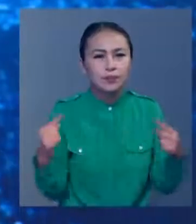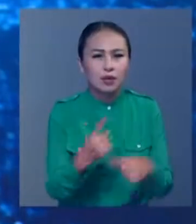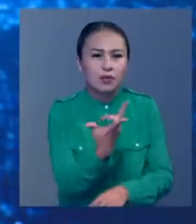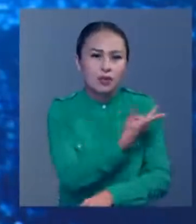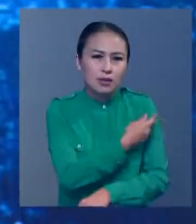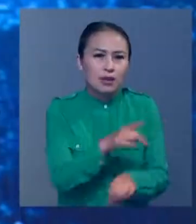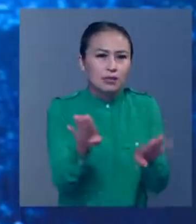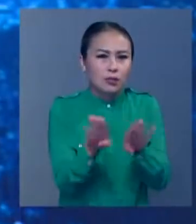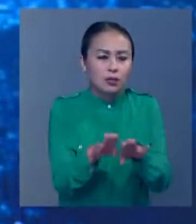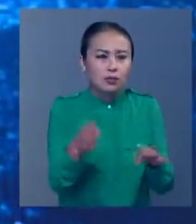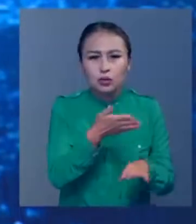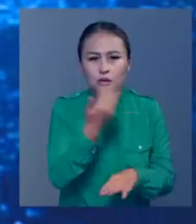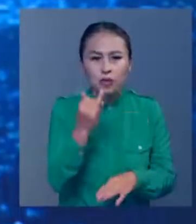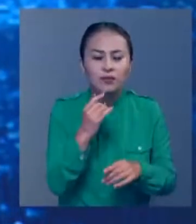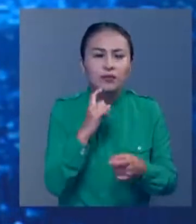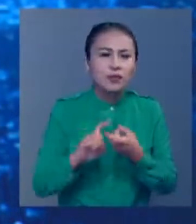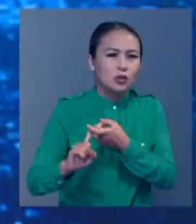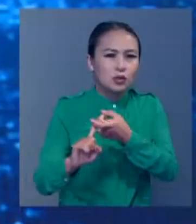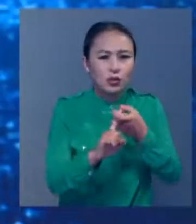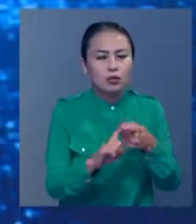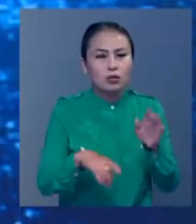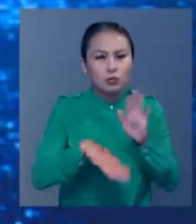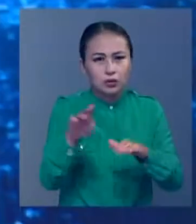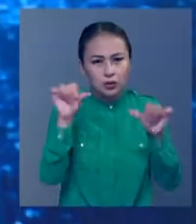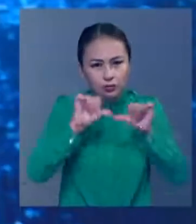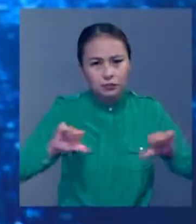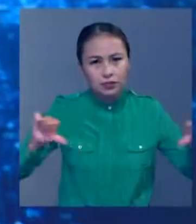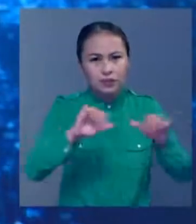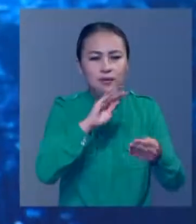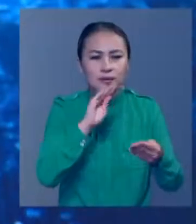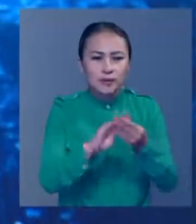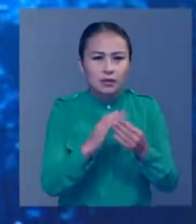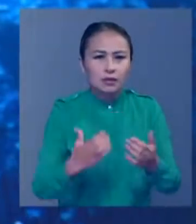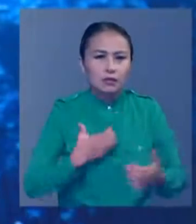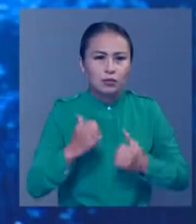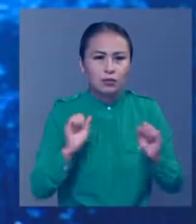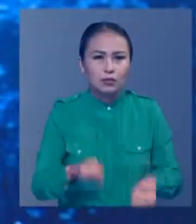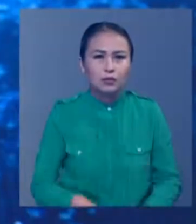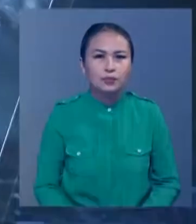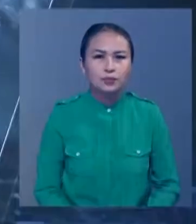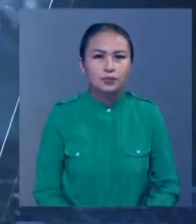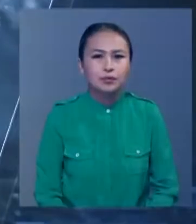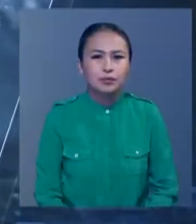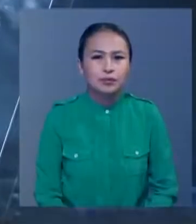емі не вакцинасы айқындалмаған вирустан оқшаулану арқылы ғана сақтана аламыз дейді маман.